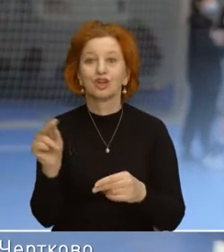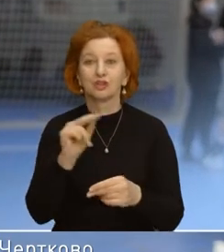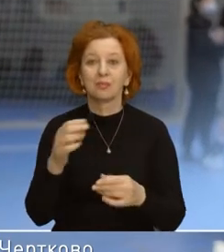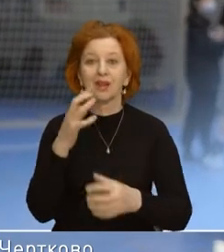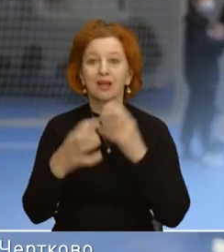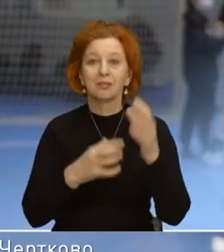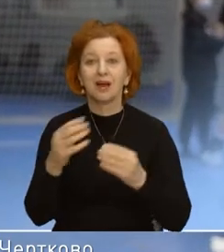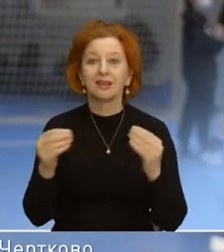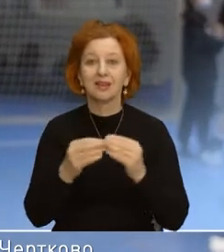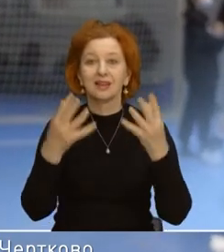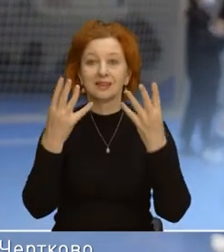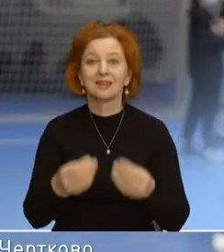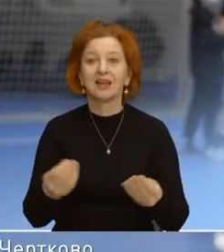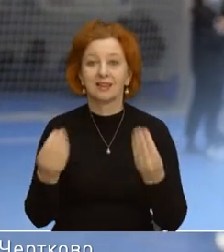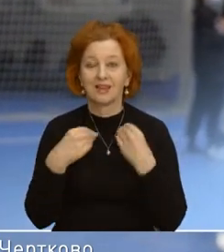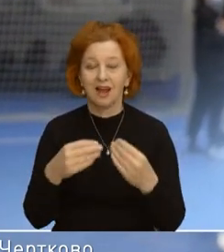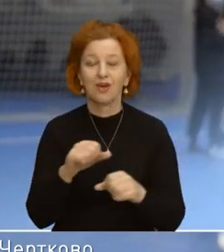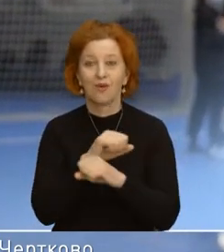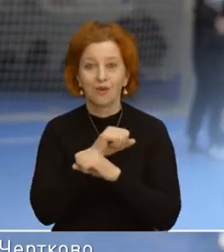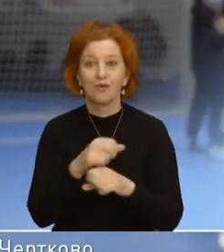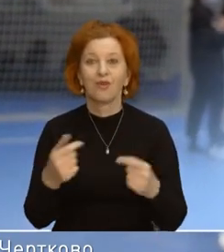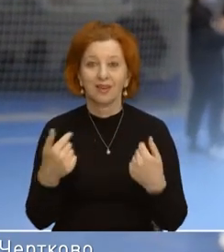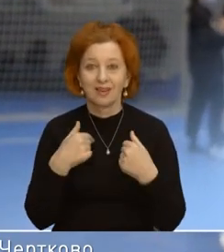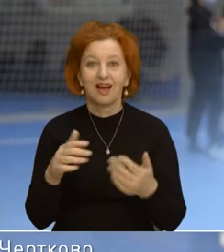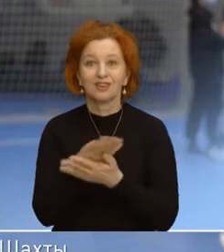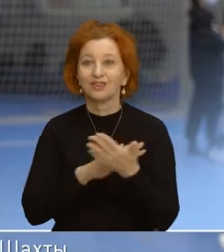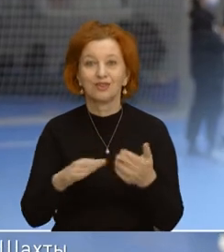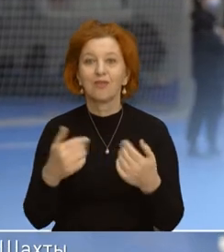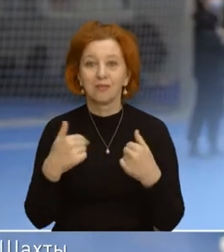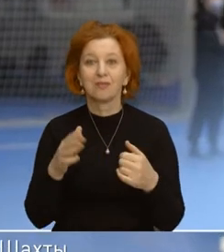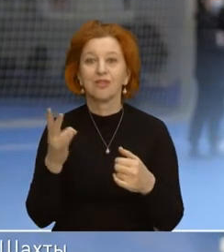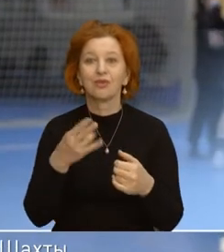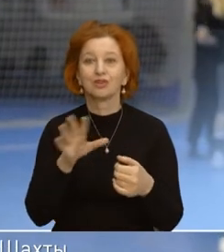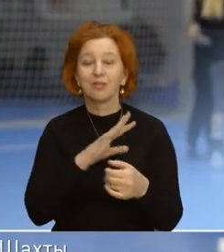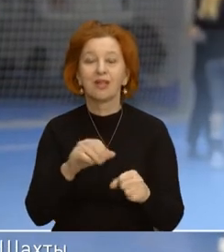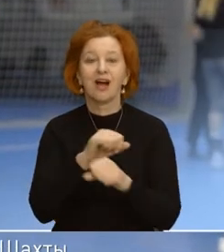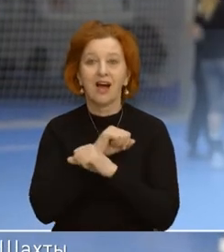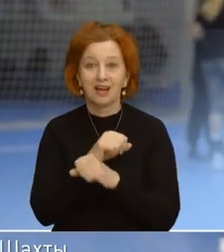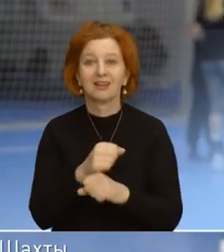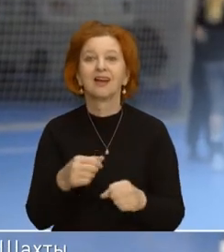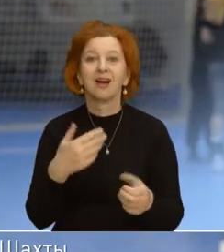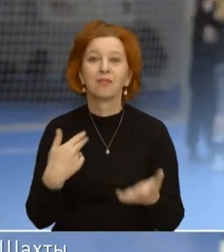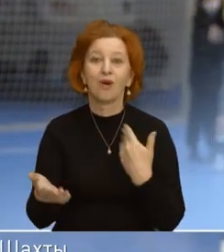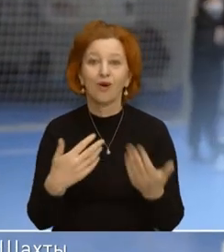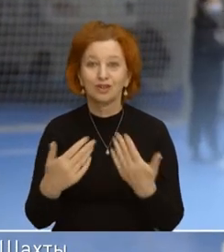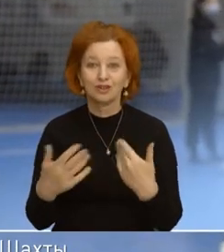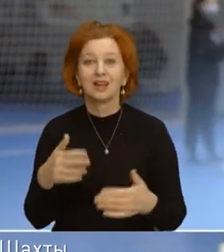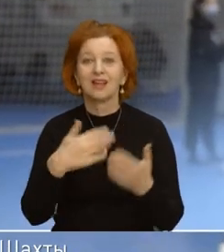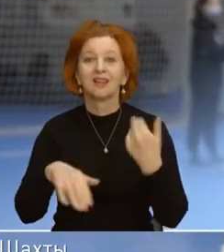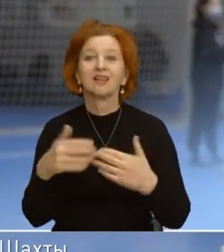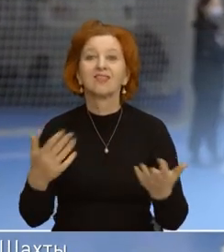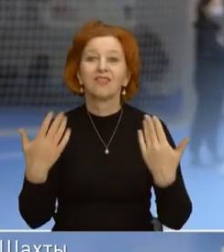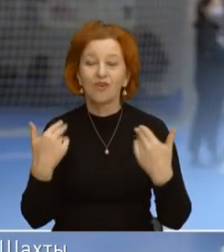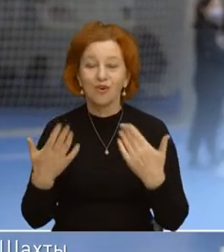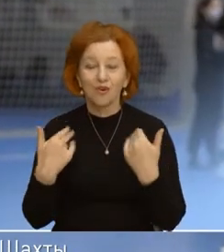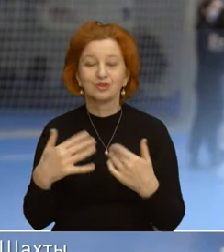сразу 10 дней отдыха, поэтому я абсолютно ничего не делала, только много было похождений везде, на улице, на свежем